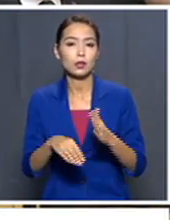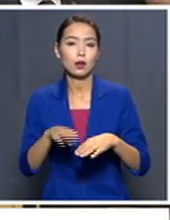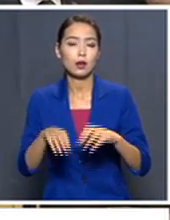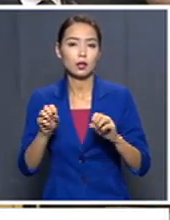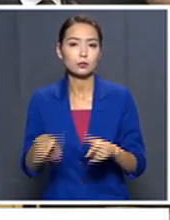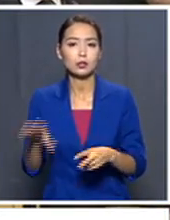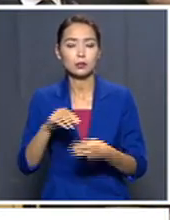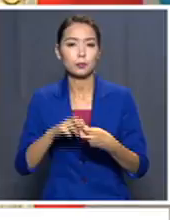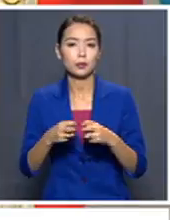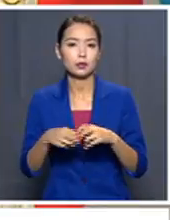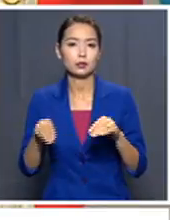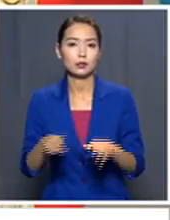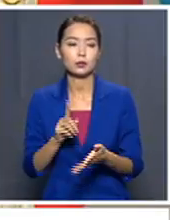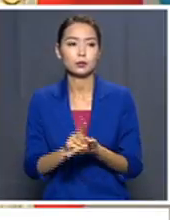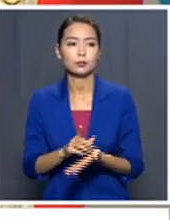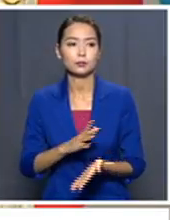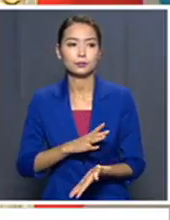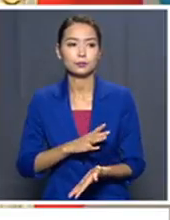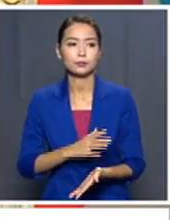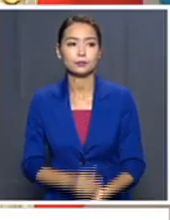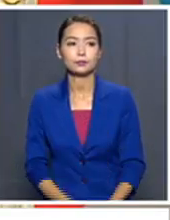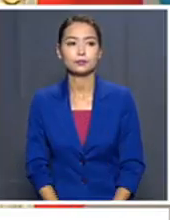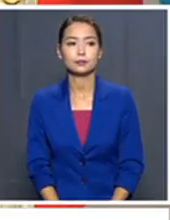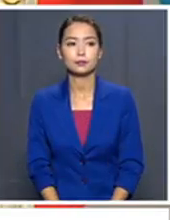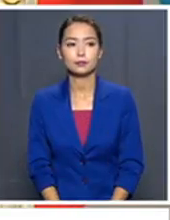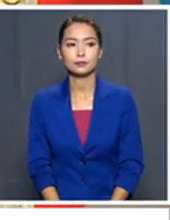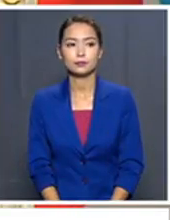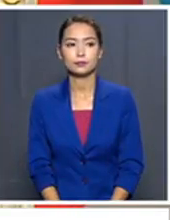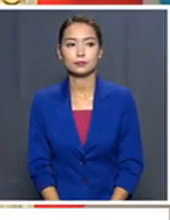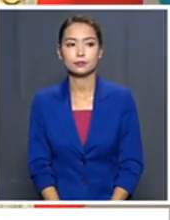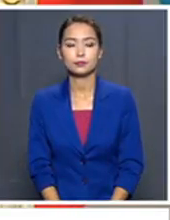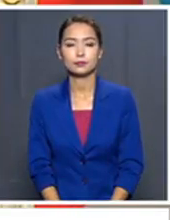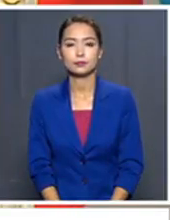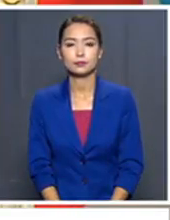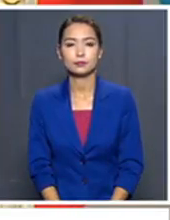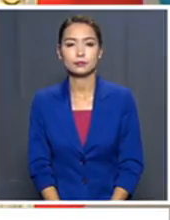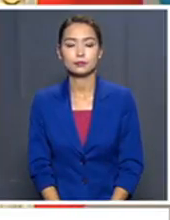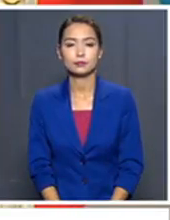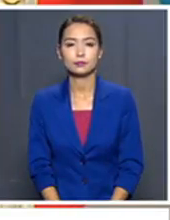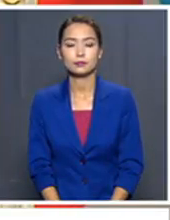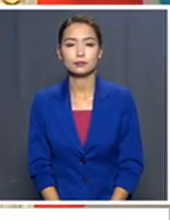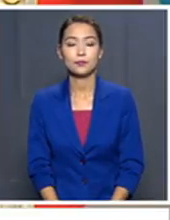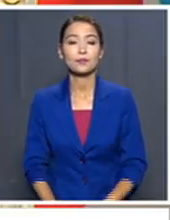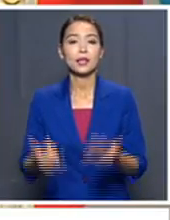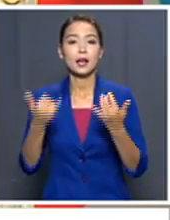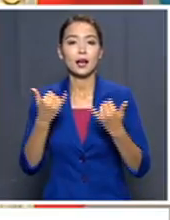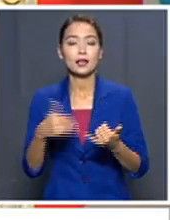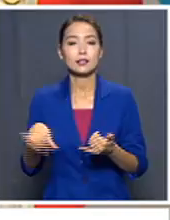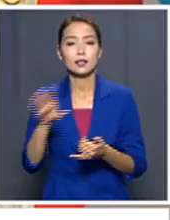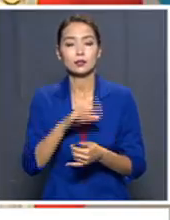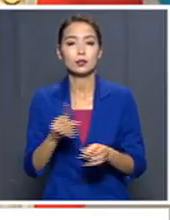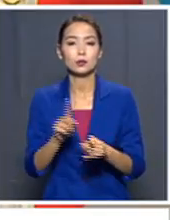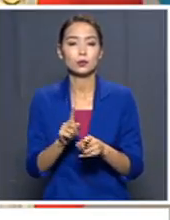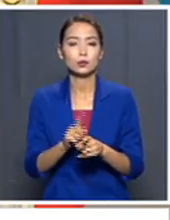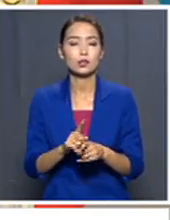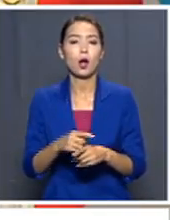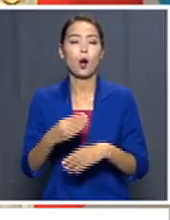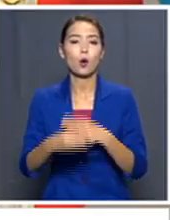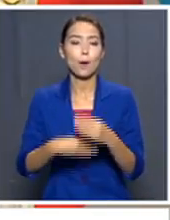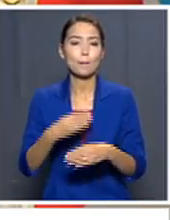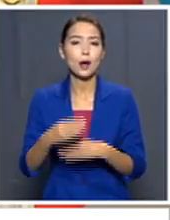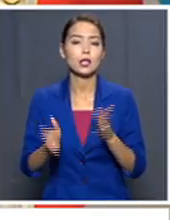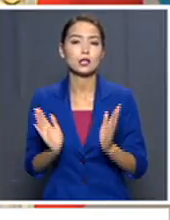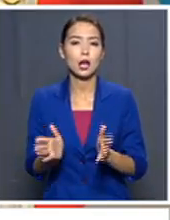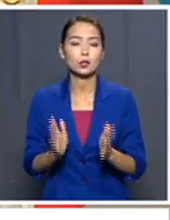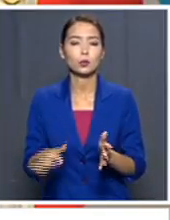мәселелерін пысықтау тиіс. Сегодня здесь успешно функционирует совместное предприятие. Қазіргі таңда комбайн, трактор, жүк көліктері